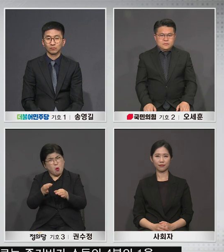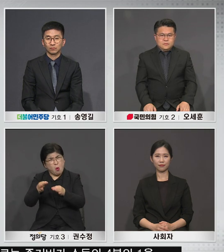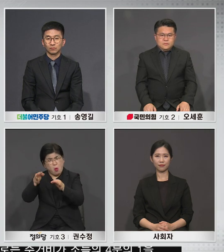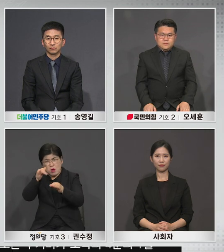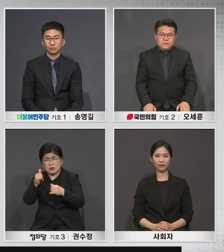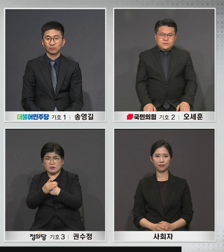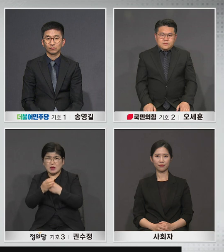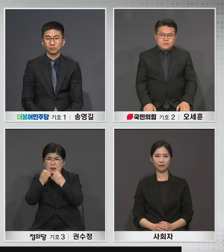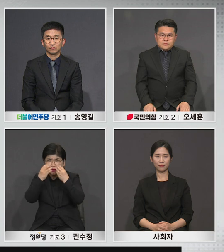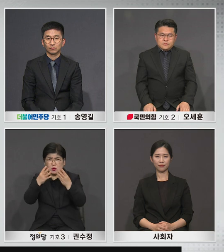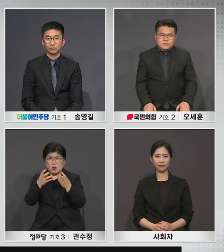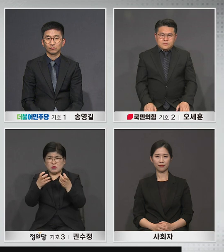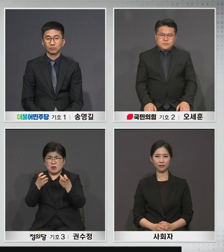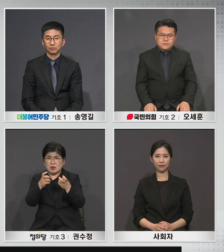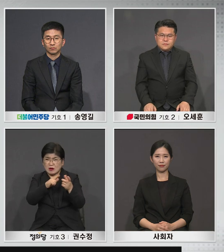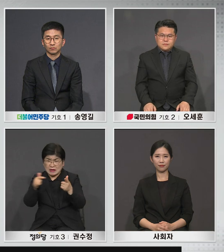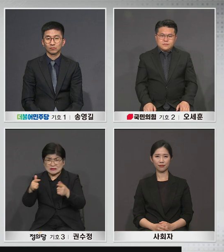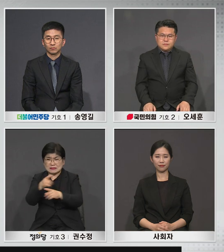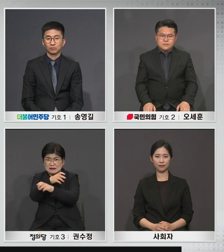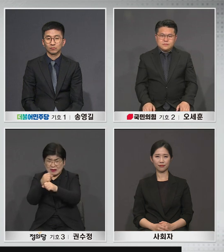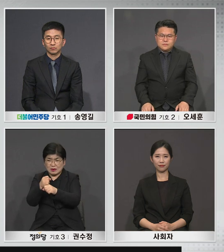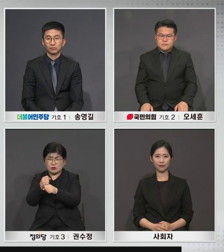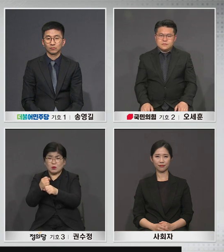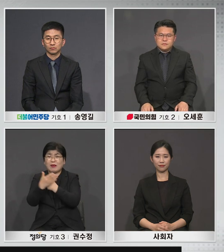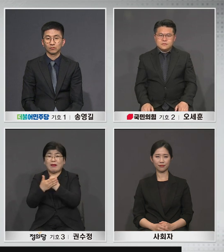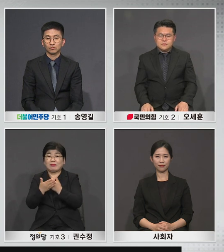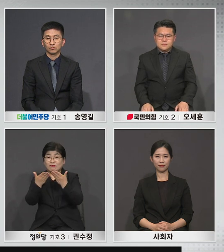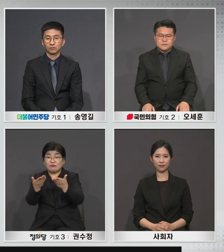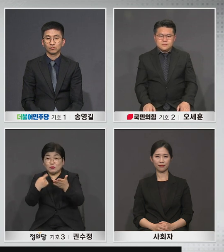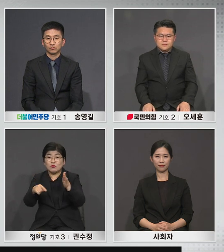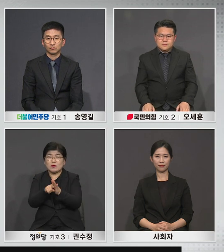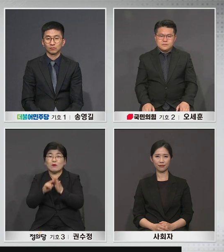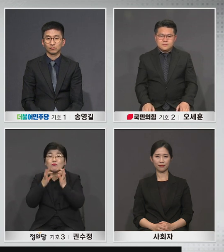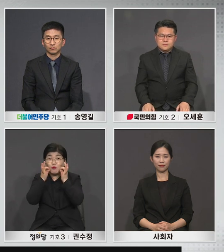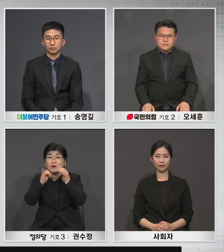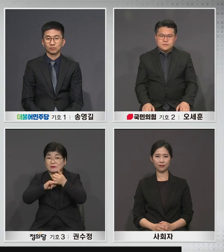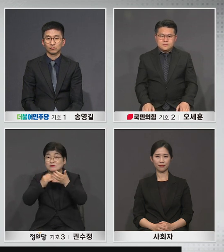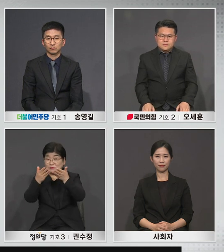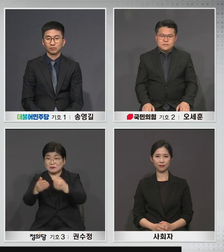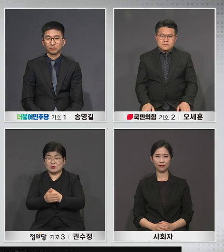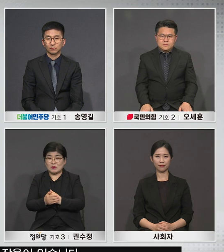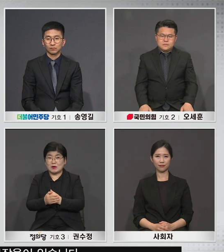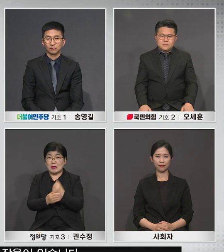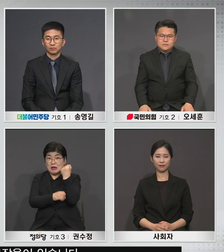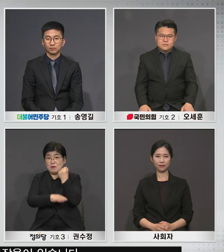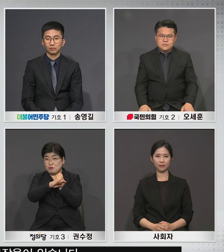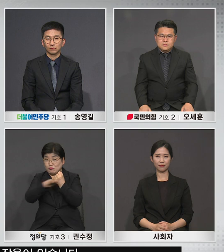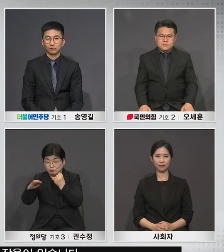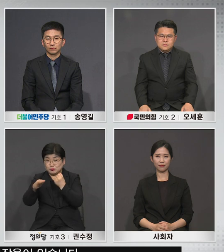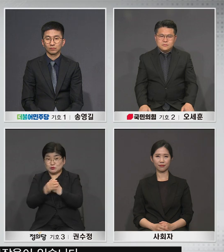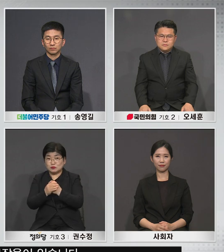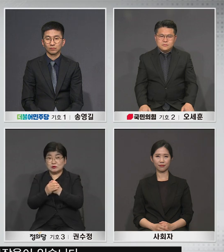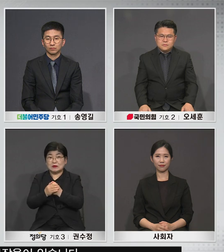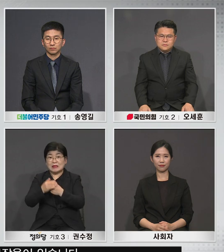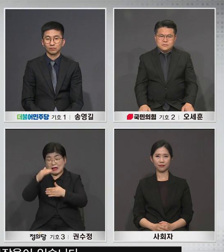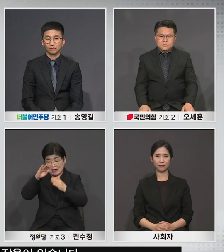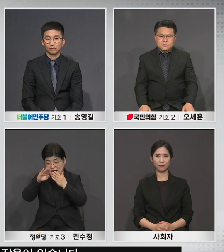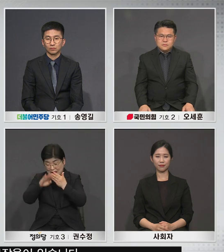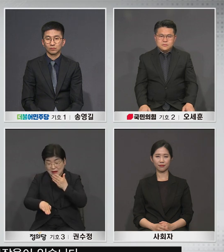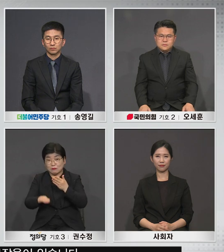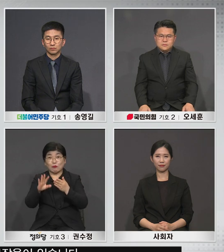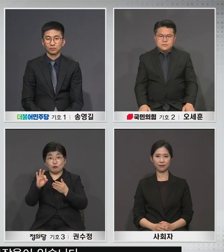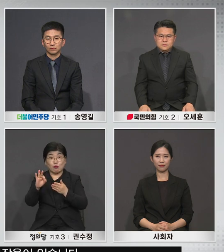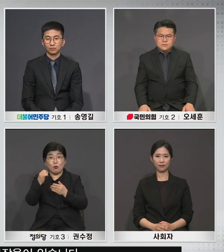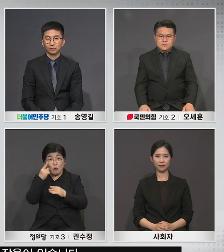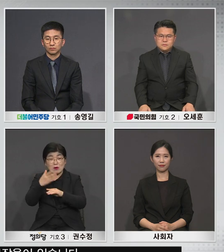있도록 서울형 표준 임대료제도 필요합니다. 그리고 만약 임대인이 표준 임대료 이하로 임대료를 받는다면 그만큼